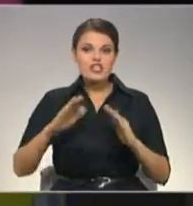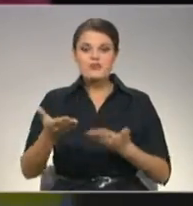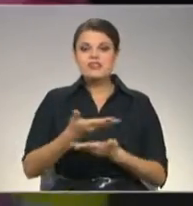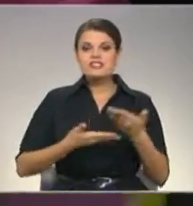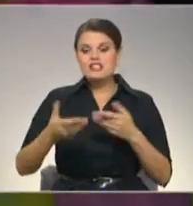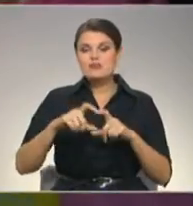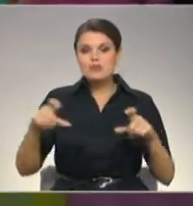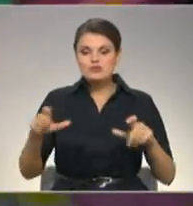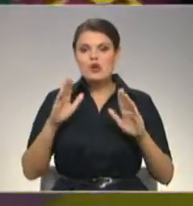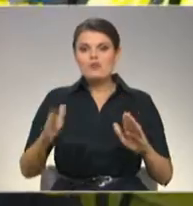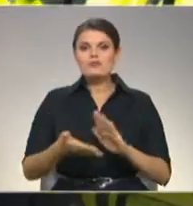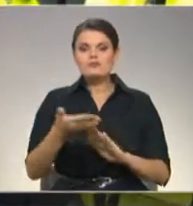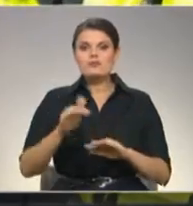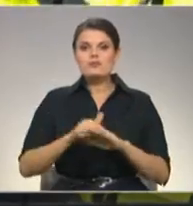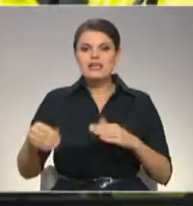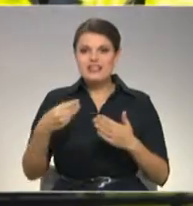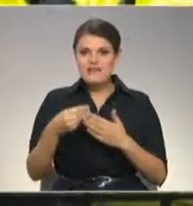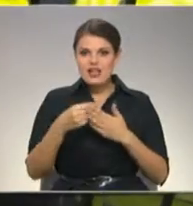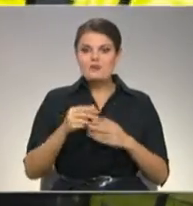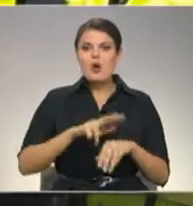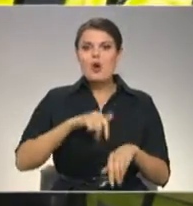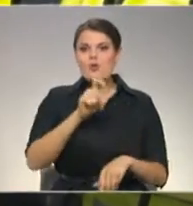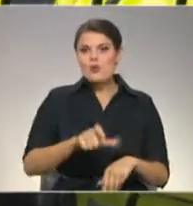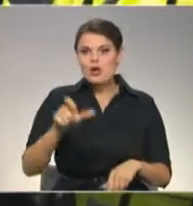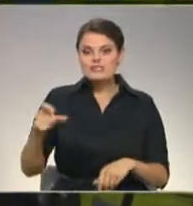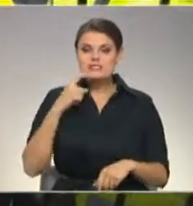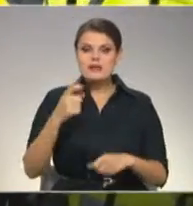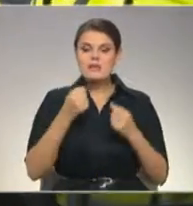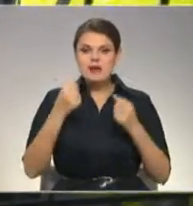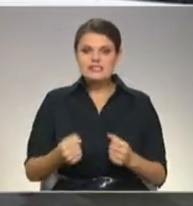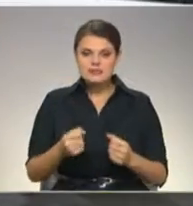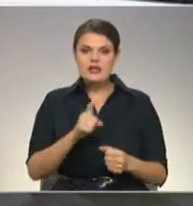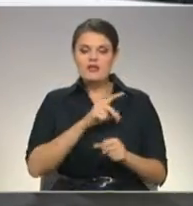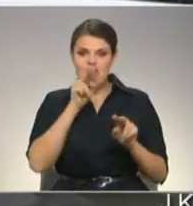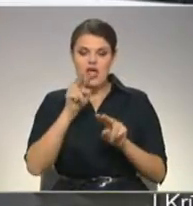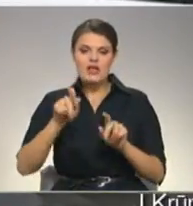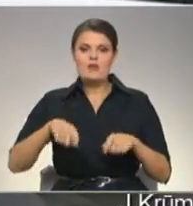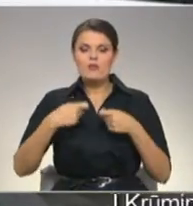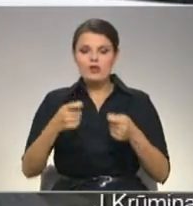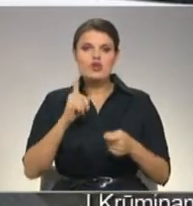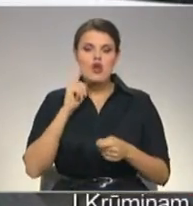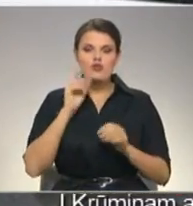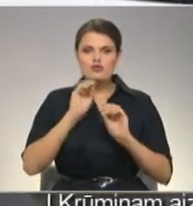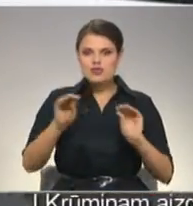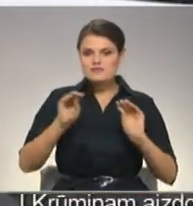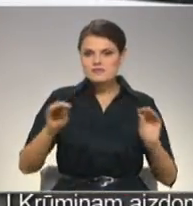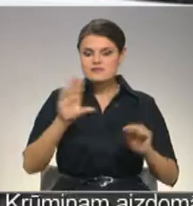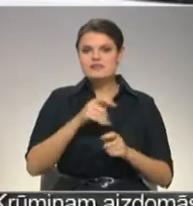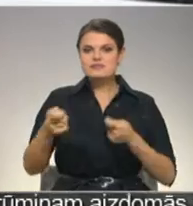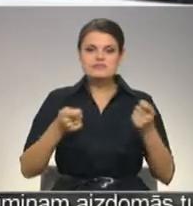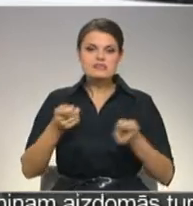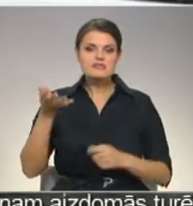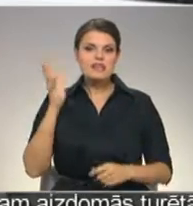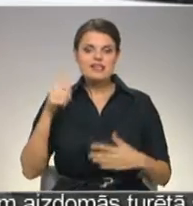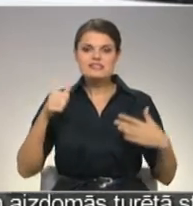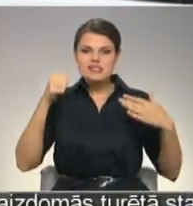kļūst pilnvērtīgākā un policija pastiprinātu vērību pievērš arī jauniešu izglītošanai. Mēs vadām arī lekcijas 6. 9. Klasē,